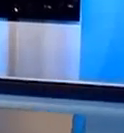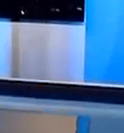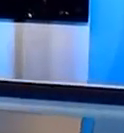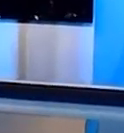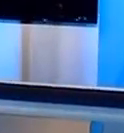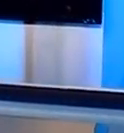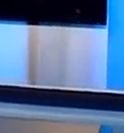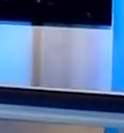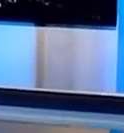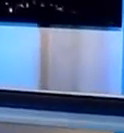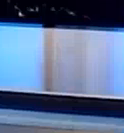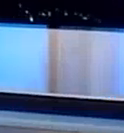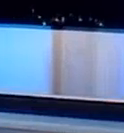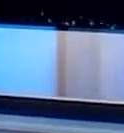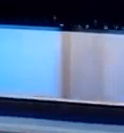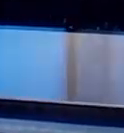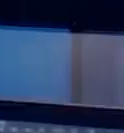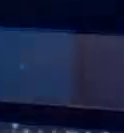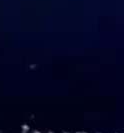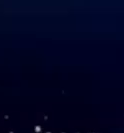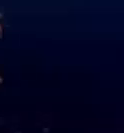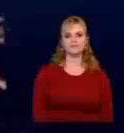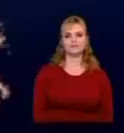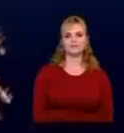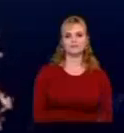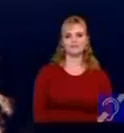Adela Dănilă vă prezintă Telejurnalul.